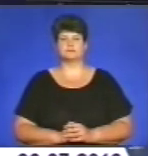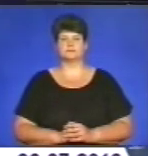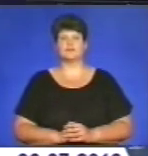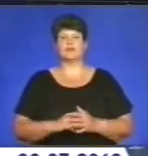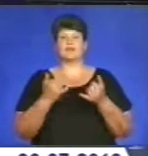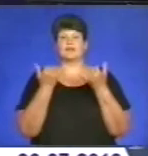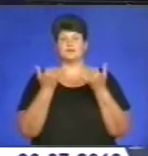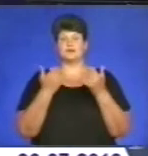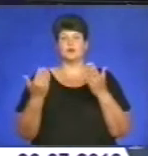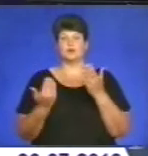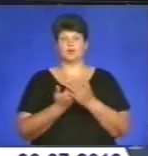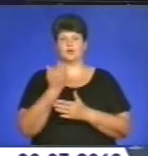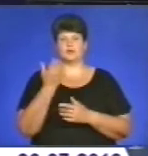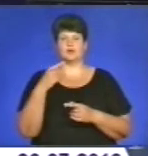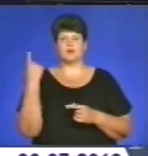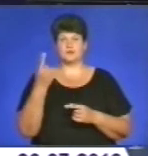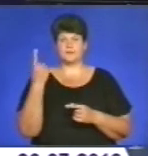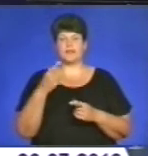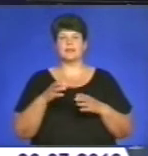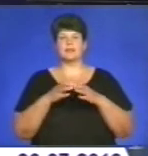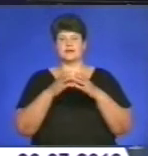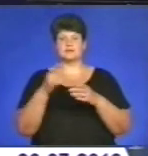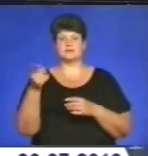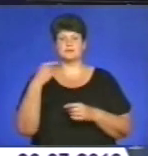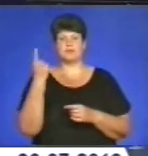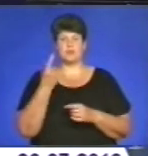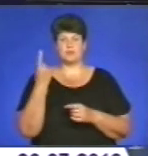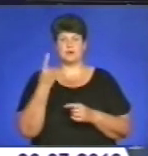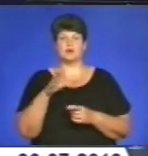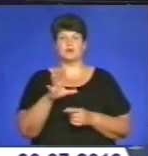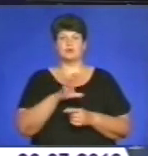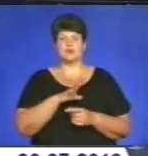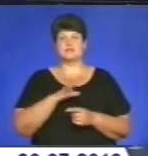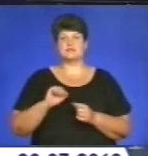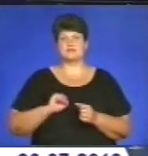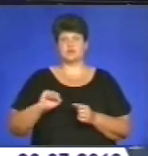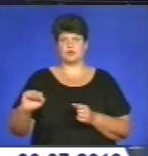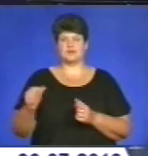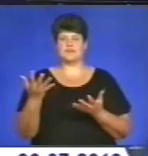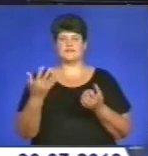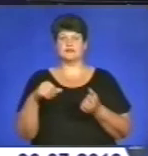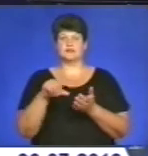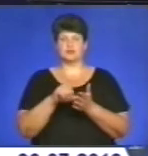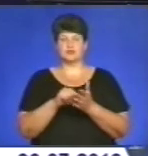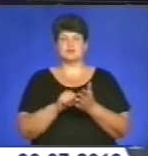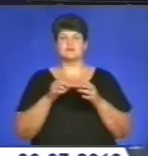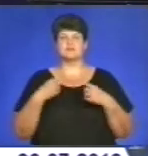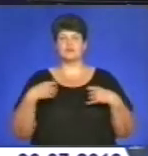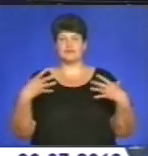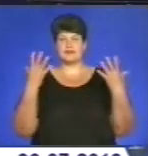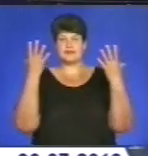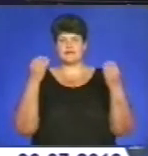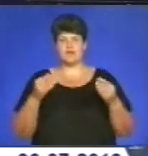А тепер до новин краю. Делегація Тернопільської області відвідала Севастополь, де взяла участь у церемонії святкування Дня